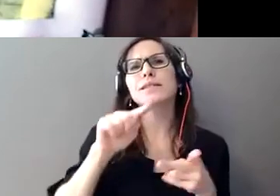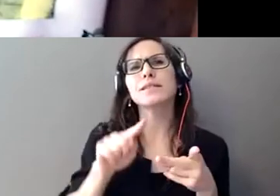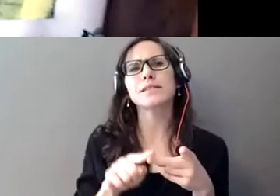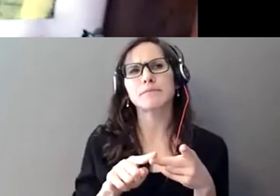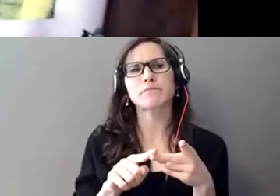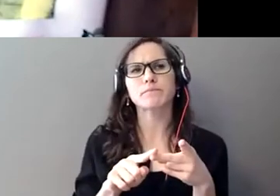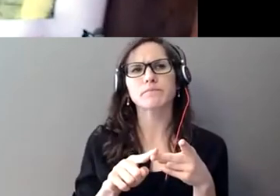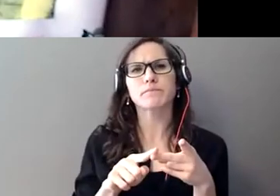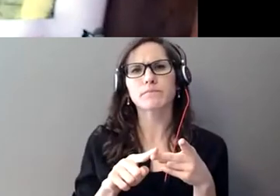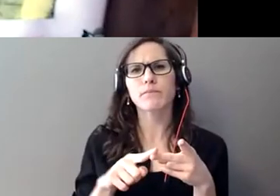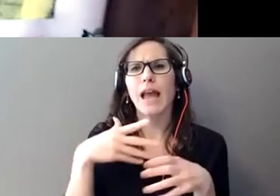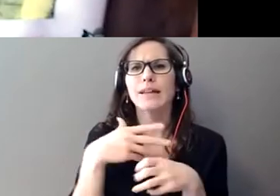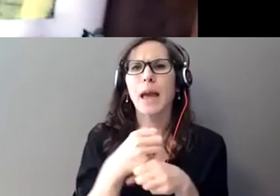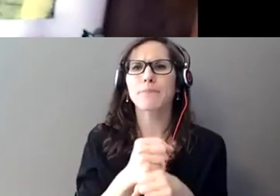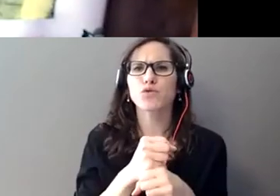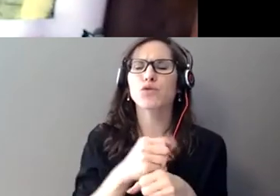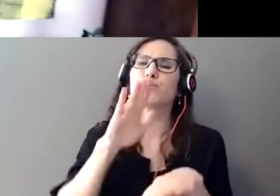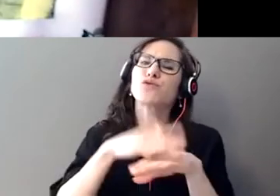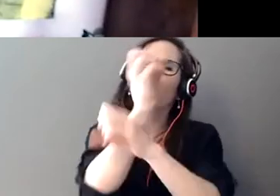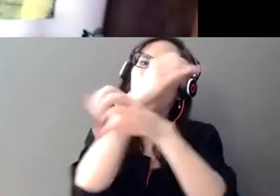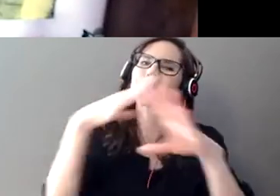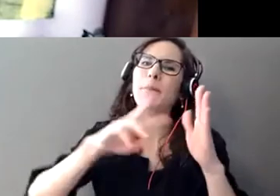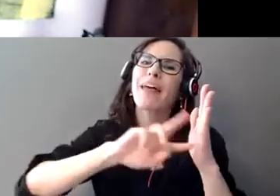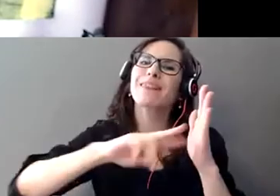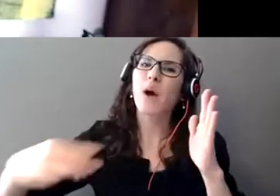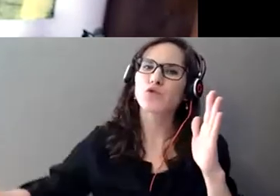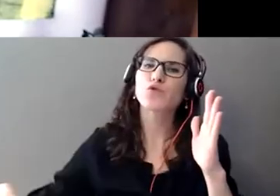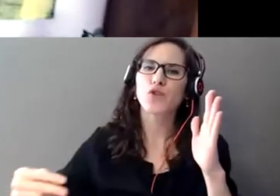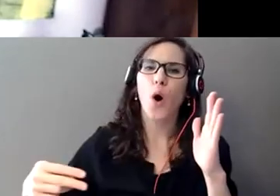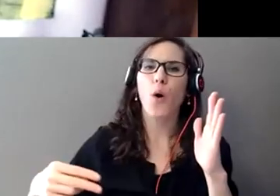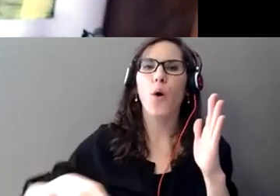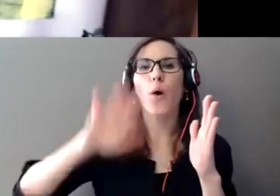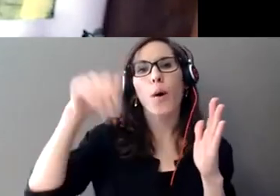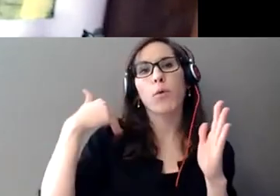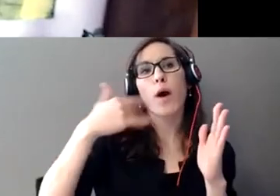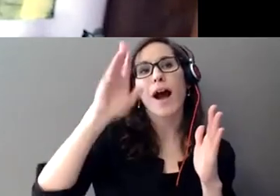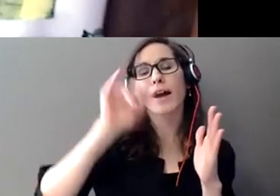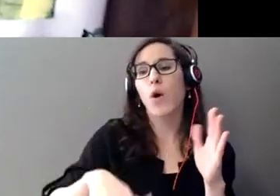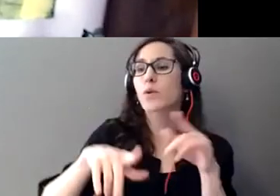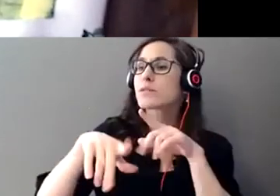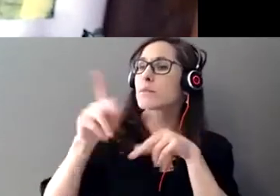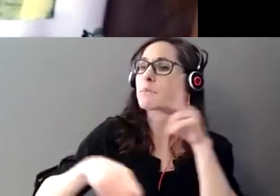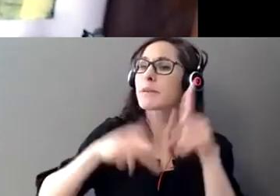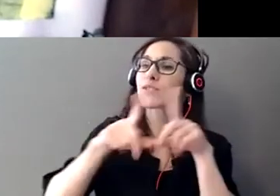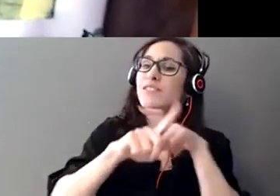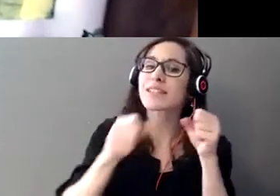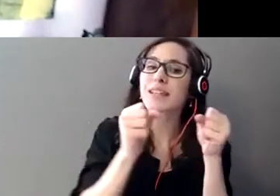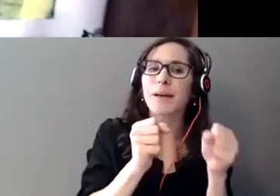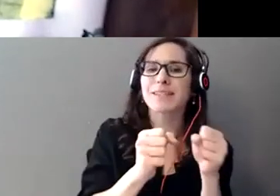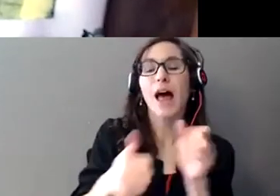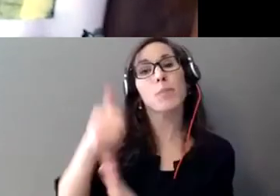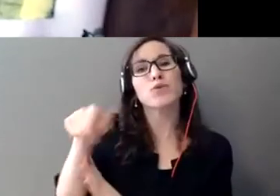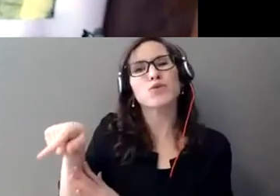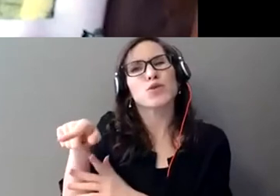justement sur le concept de déconstruction parce que les personnes de la diversité capacitaire et particulièrement les personnes sourdes n'ont pas accès